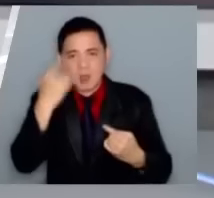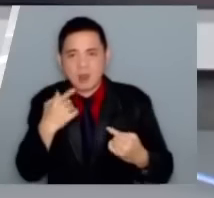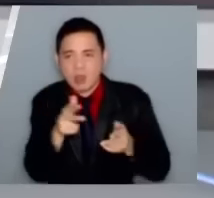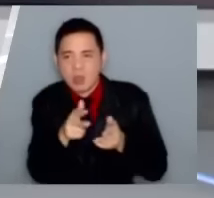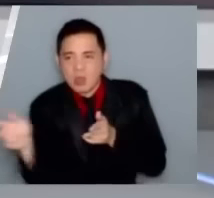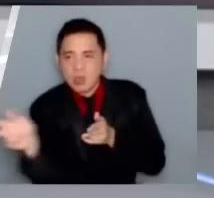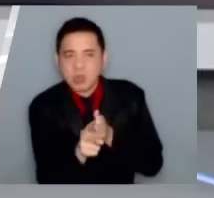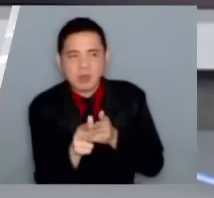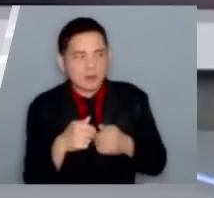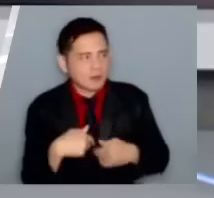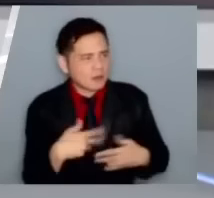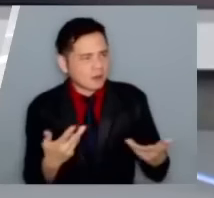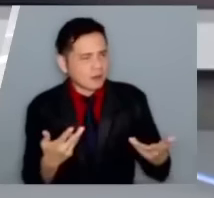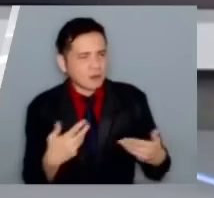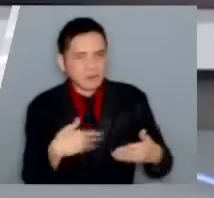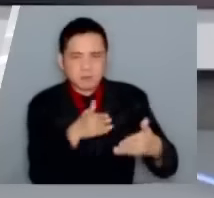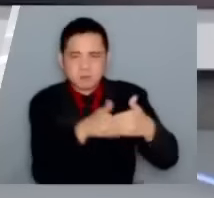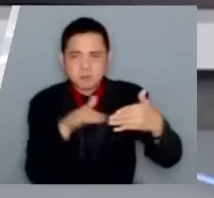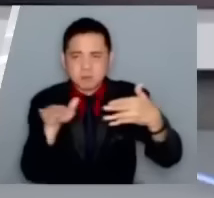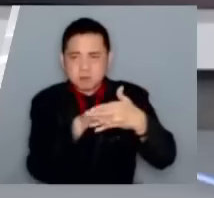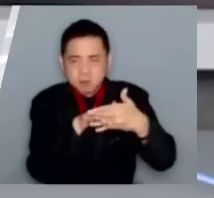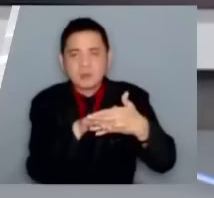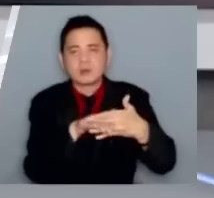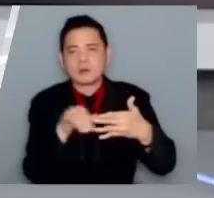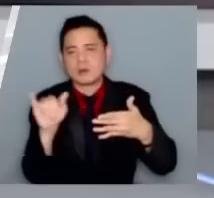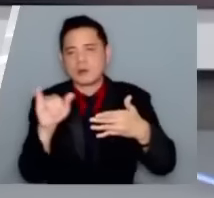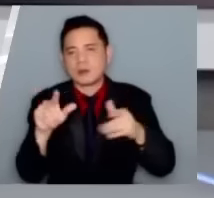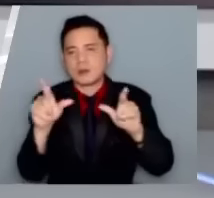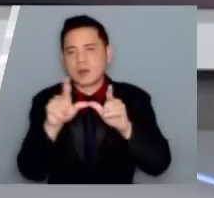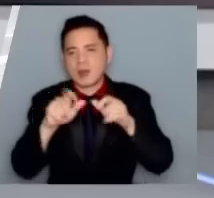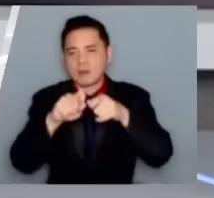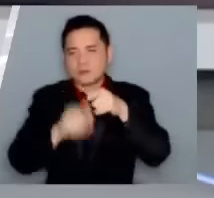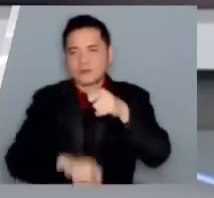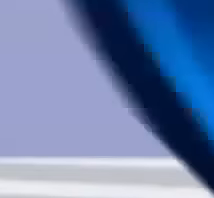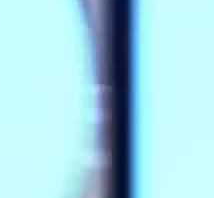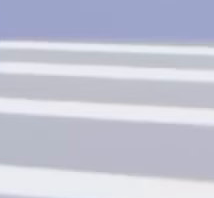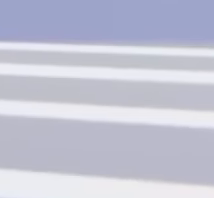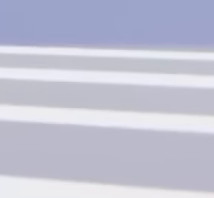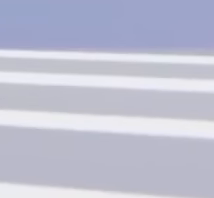kundi baka matanggalan din ang lisensya. Saksi, si Joseph Moro.